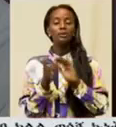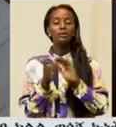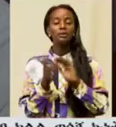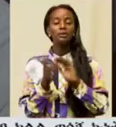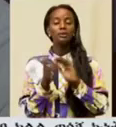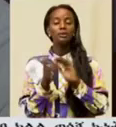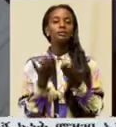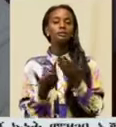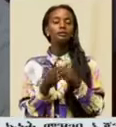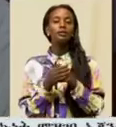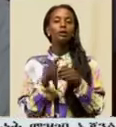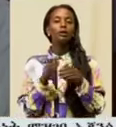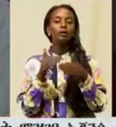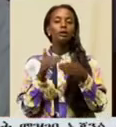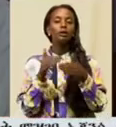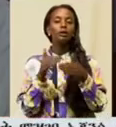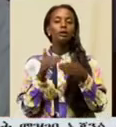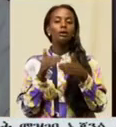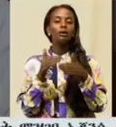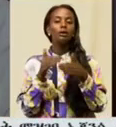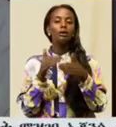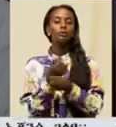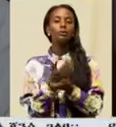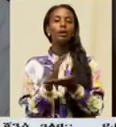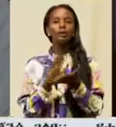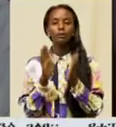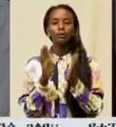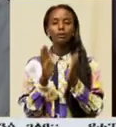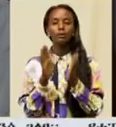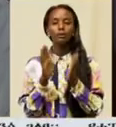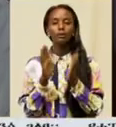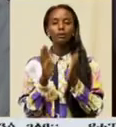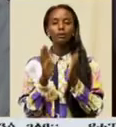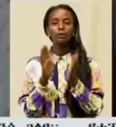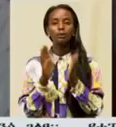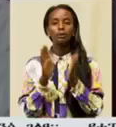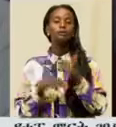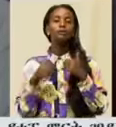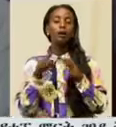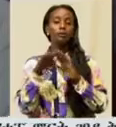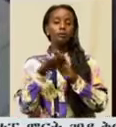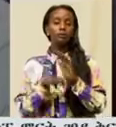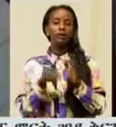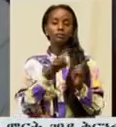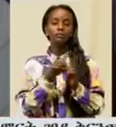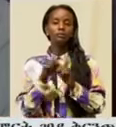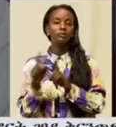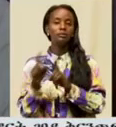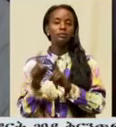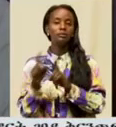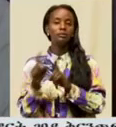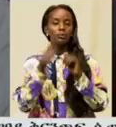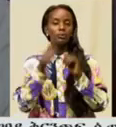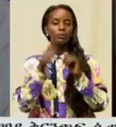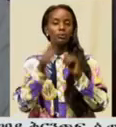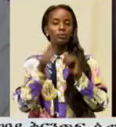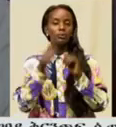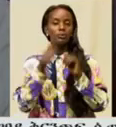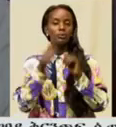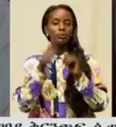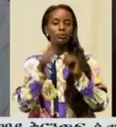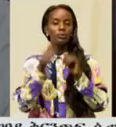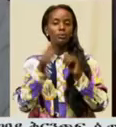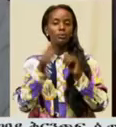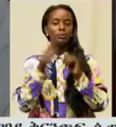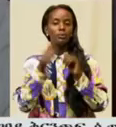አንጻር በቀጣይ አጠናክረን የምንሰራው ጉዳይ እንደሆነና ጉድለቶች አሉ። ያን ጉድለት ግን ለማረም ዋና ትኩረት አቅጣጫችን